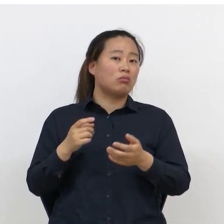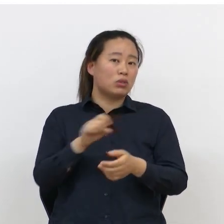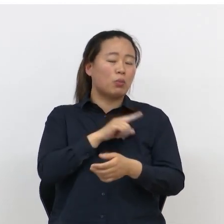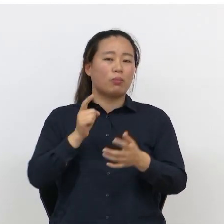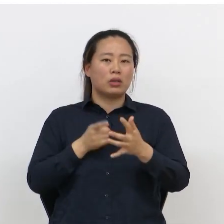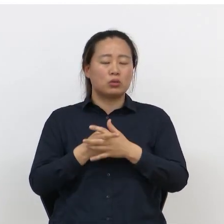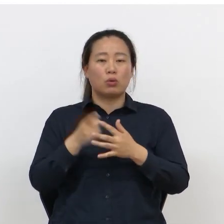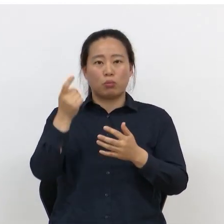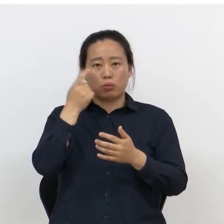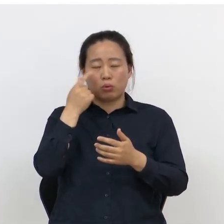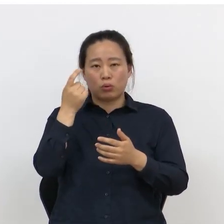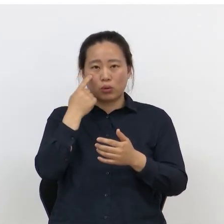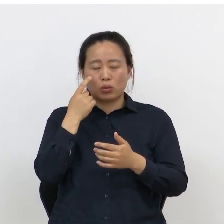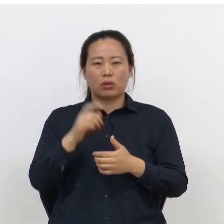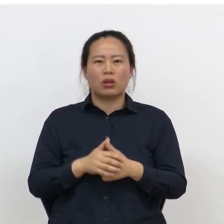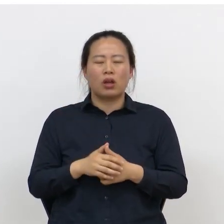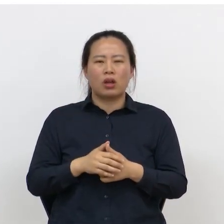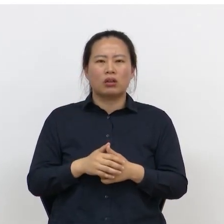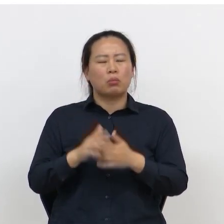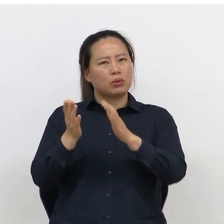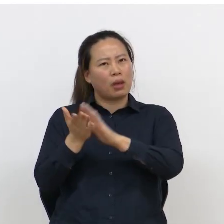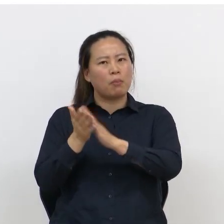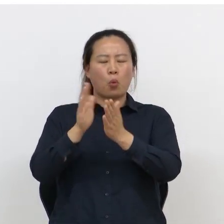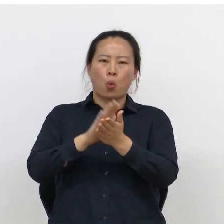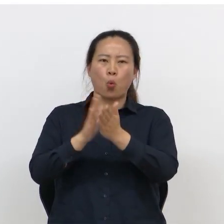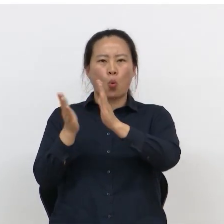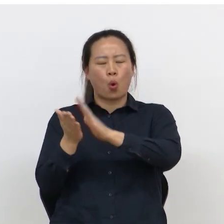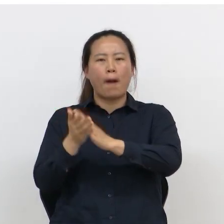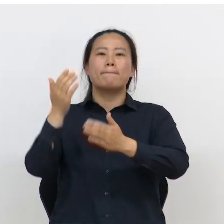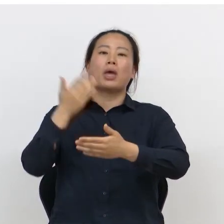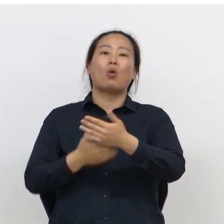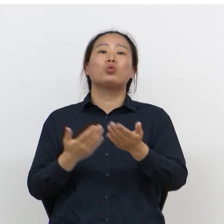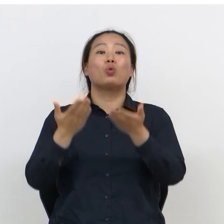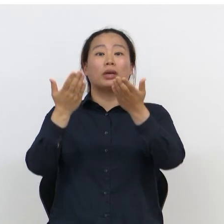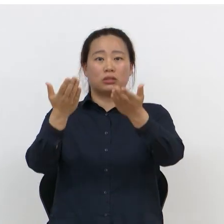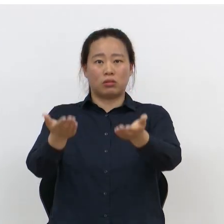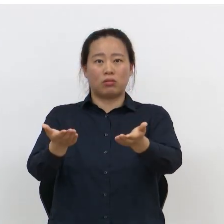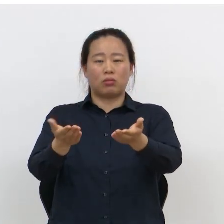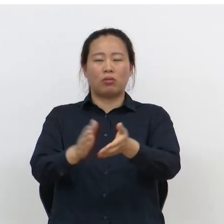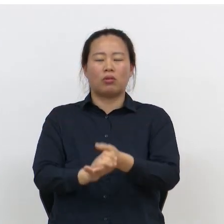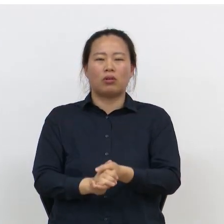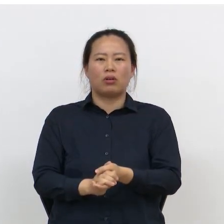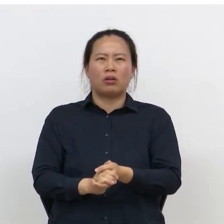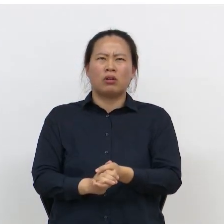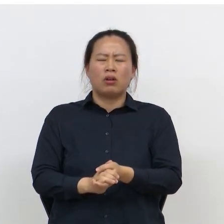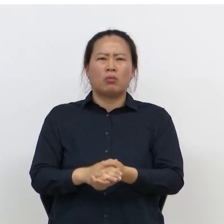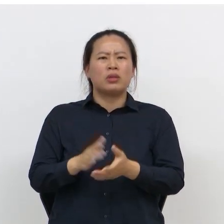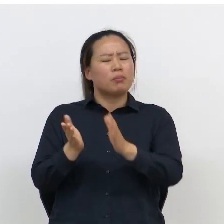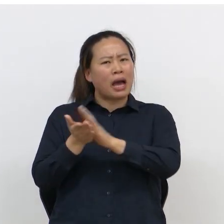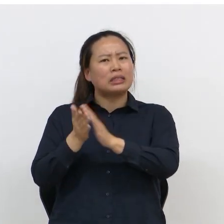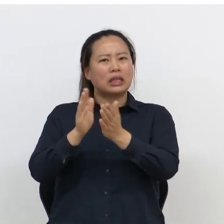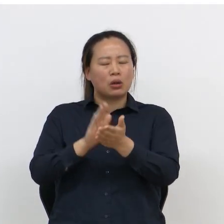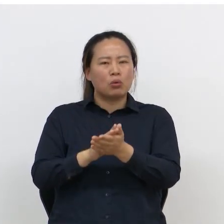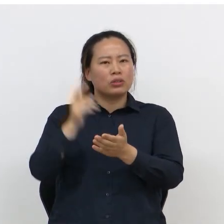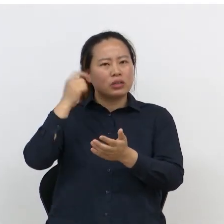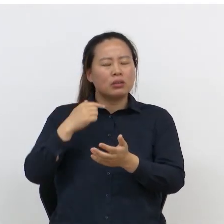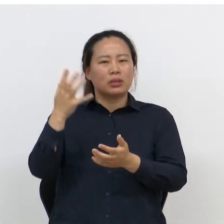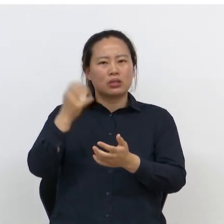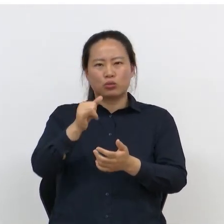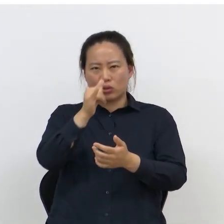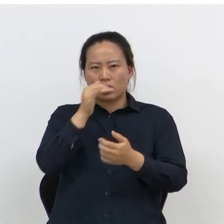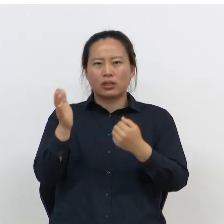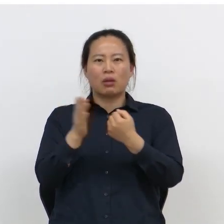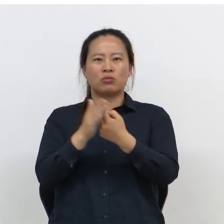그런데 그 멜로디의 템포, 박자를 다 빼버렸습니다. 박자로 대충 감을 잡을 수 있기 때문에 여러분도